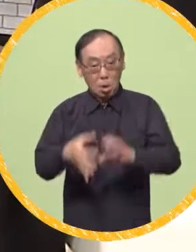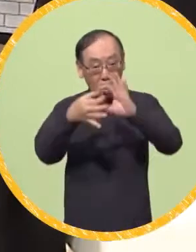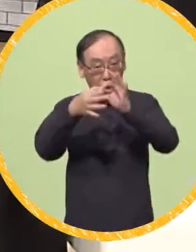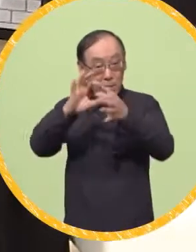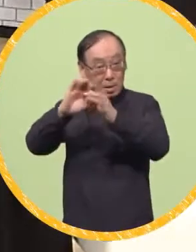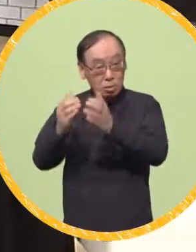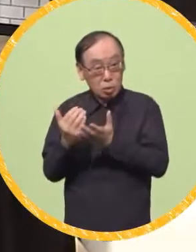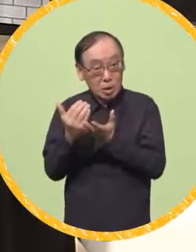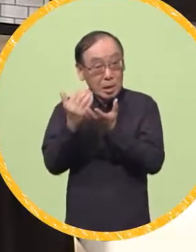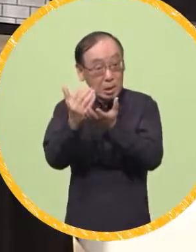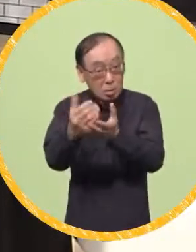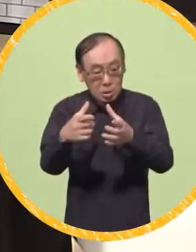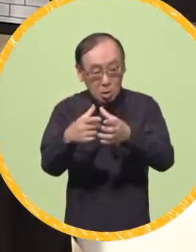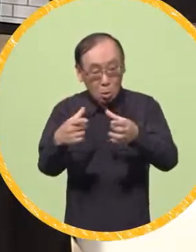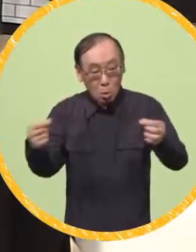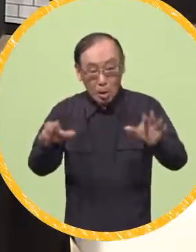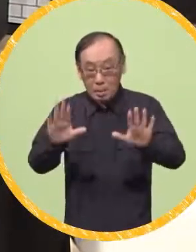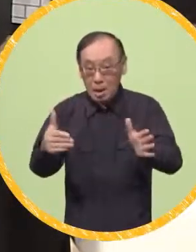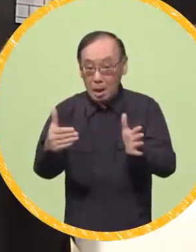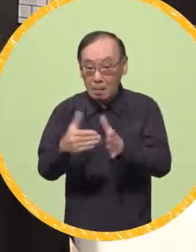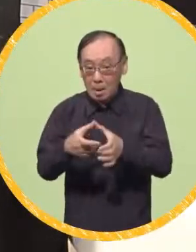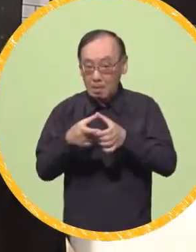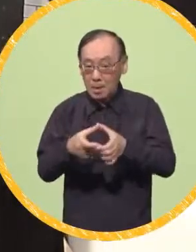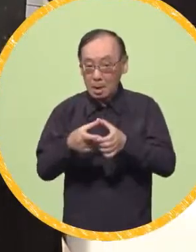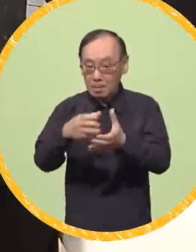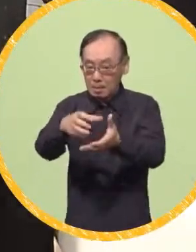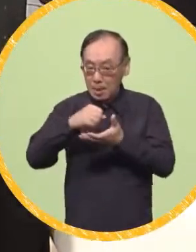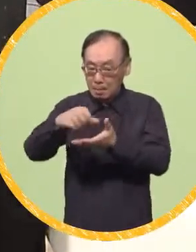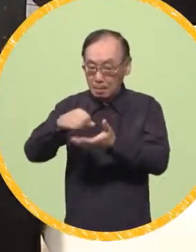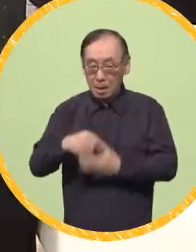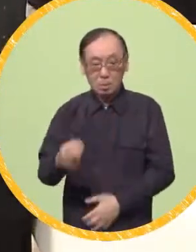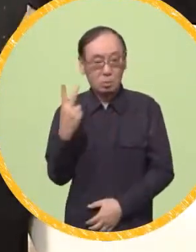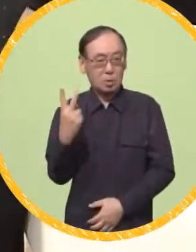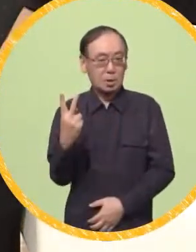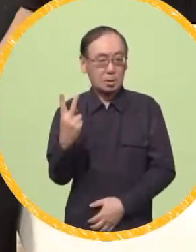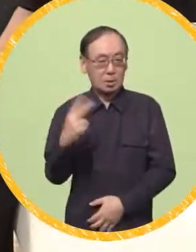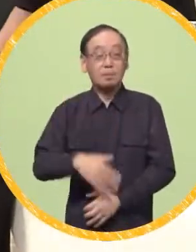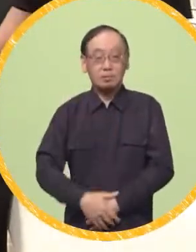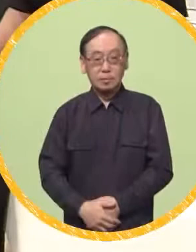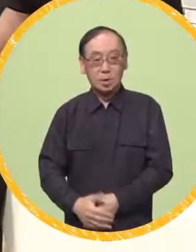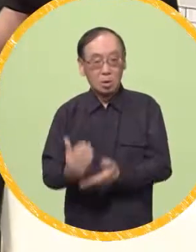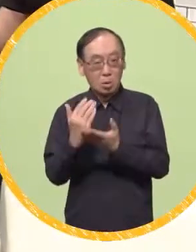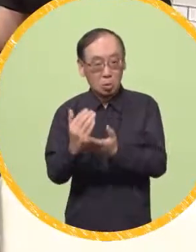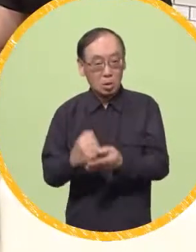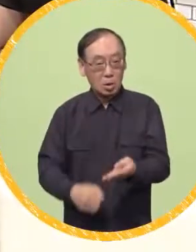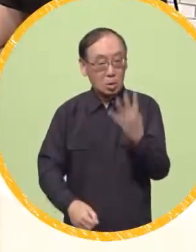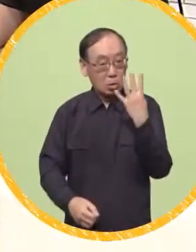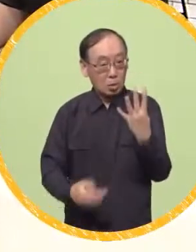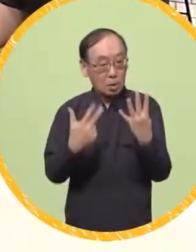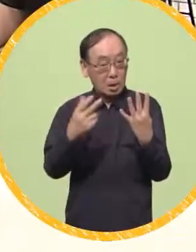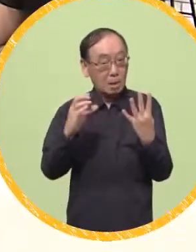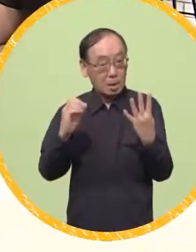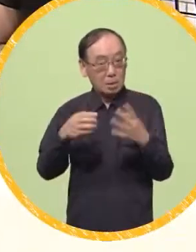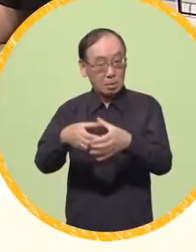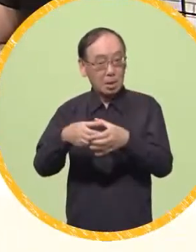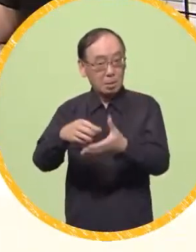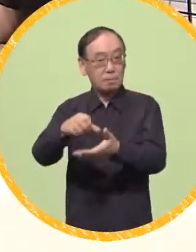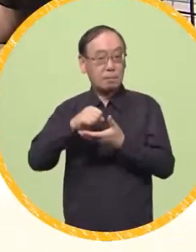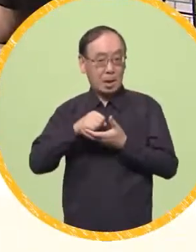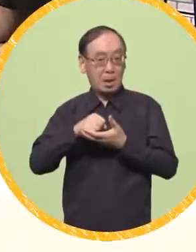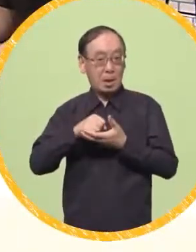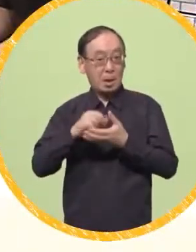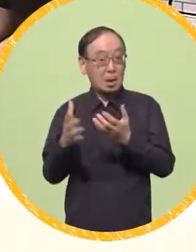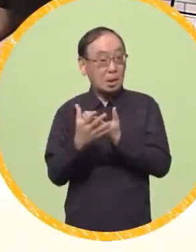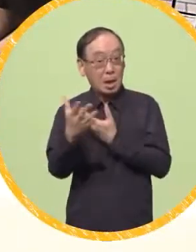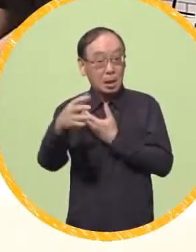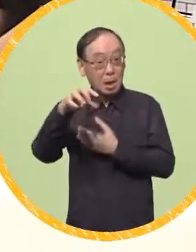セーリングで日本は過去にメダルを2つ獲得していますどちらもヨットの47丸キューですがメダル獲得度大会